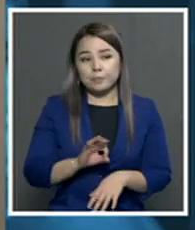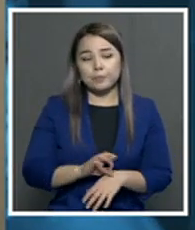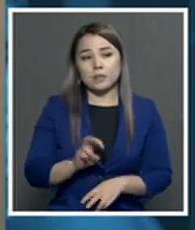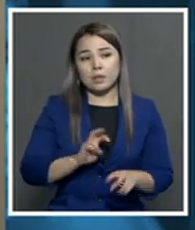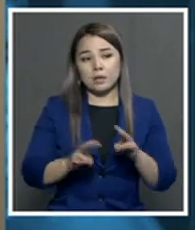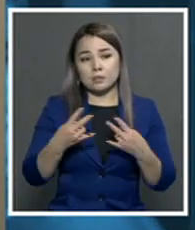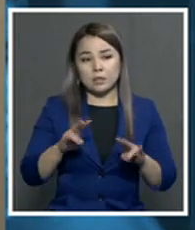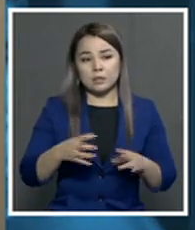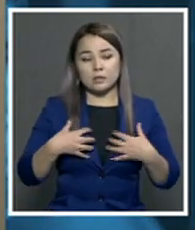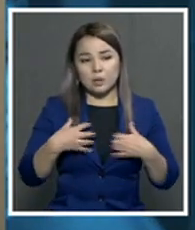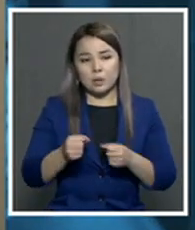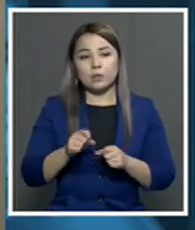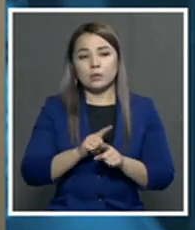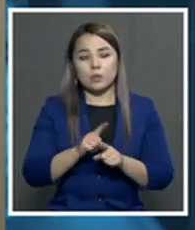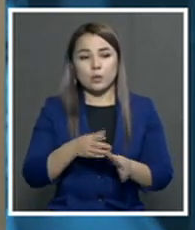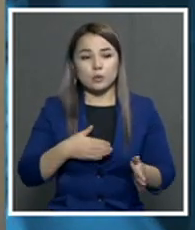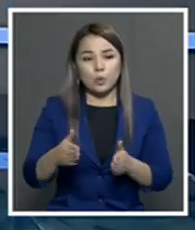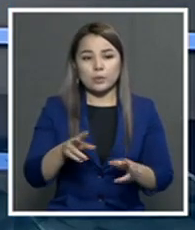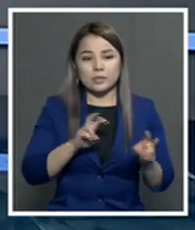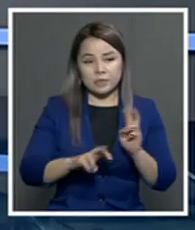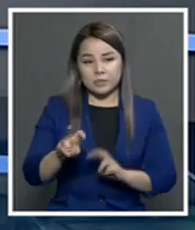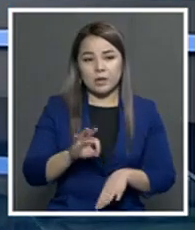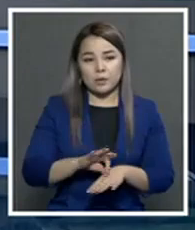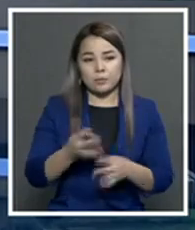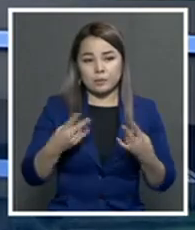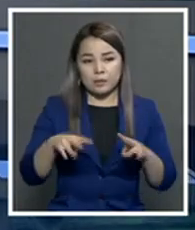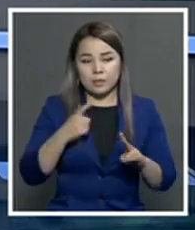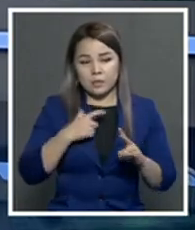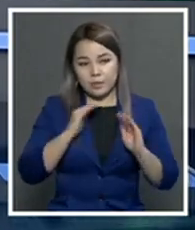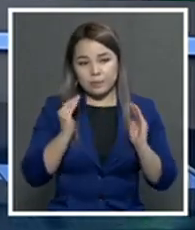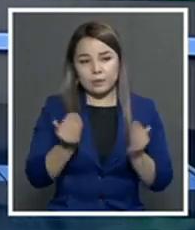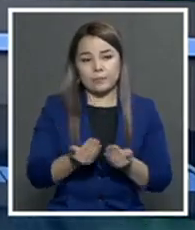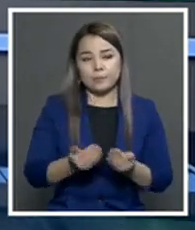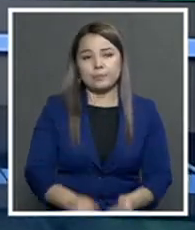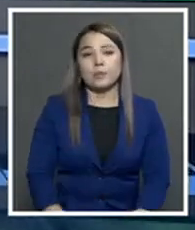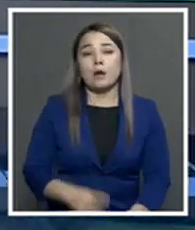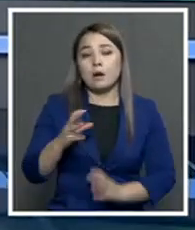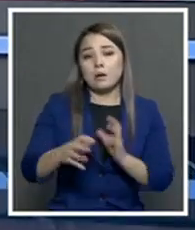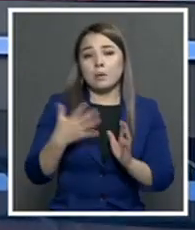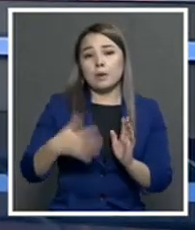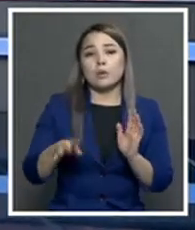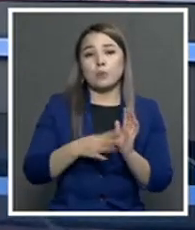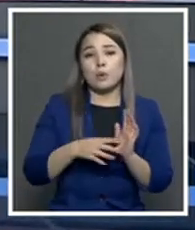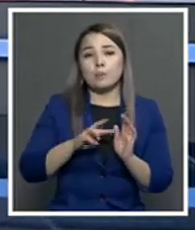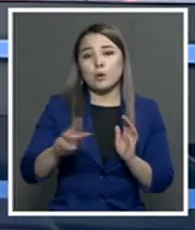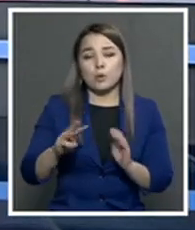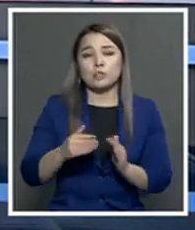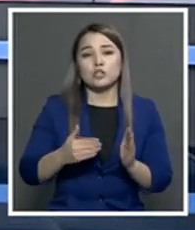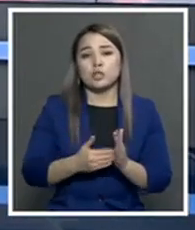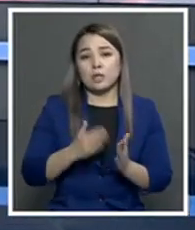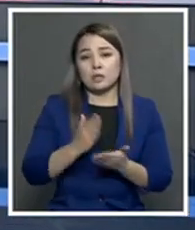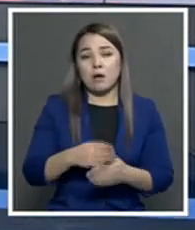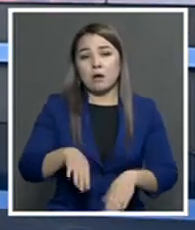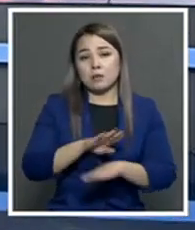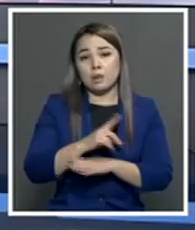емдегенше ауырмайтын жол іздейік. Ал әлемде коронавирус жұқтырғандар 59 миллионға жетсе, одан қайтыс болғандар